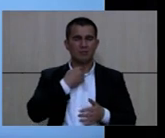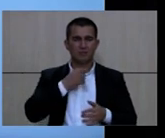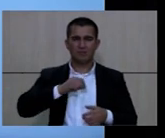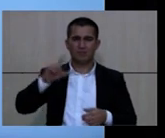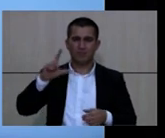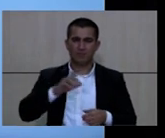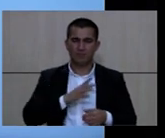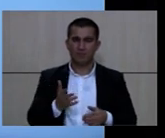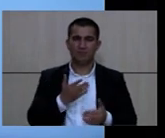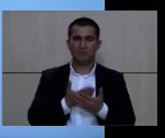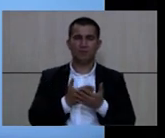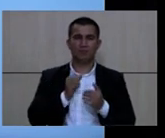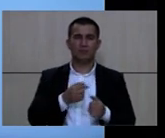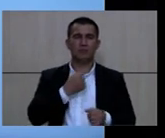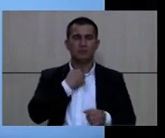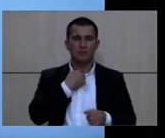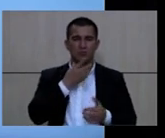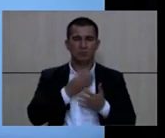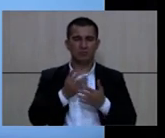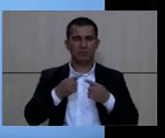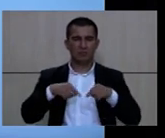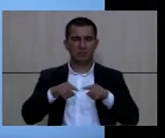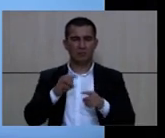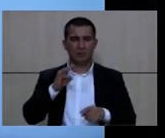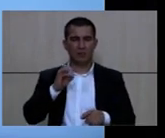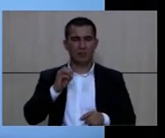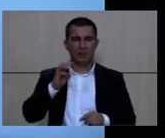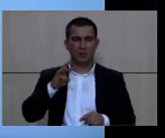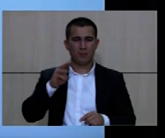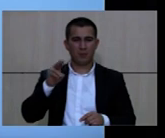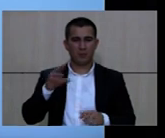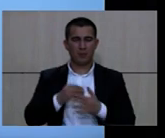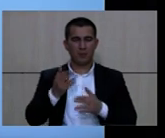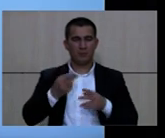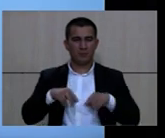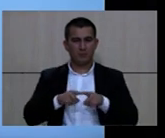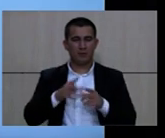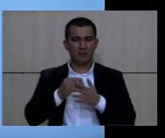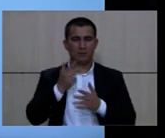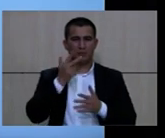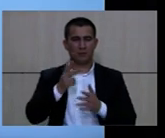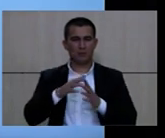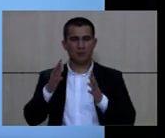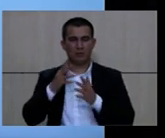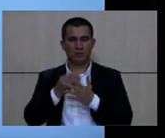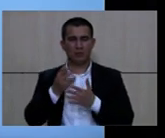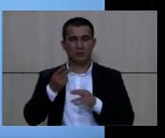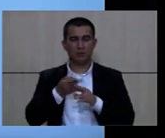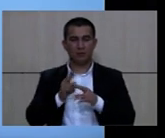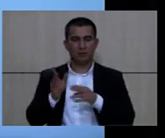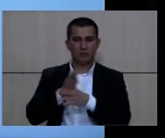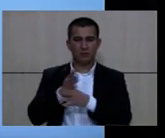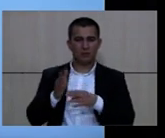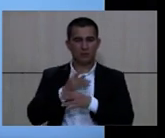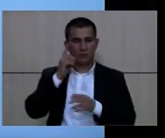balandligi hamda tovush tembri kiradi. Demak, biz tovushlarni mana shu 3 ta kattalik orqali bir-biridan